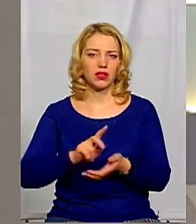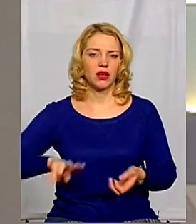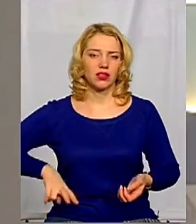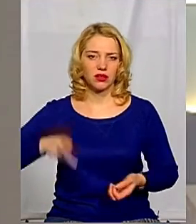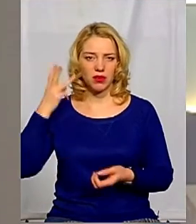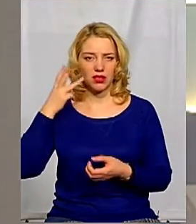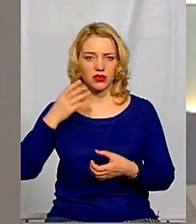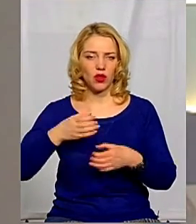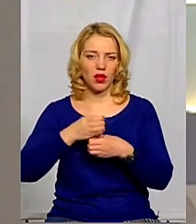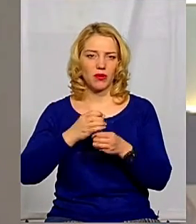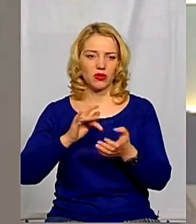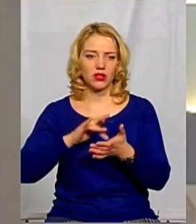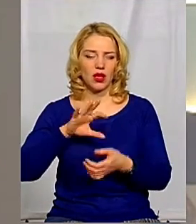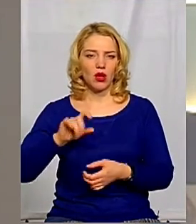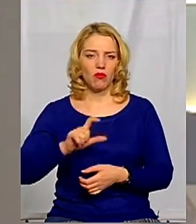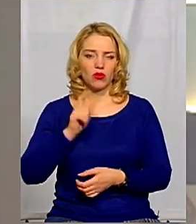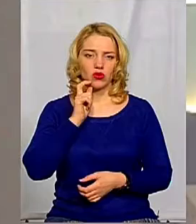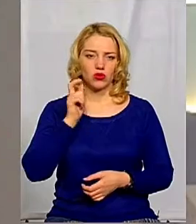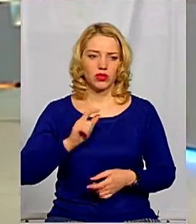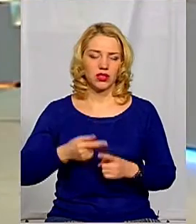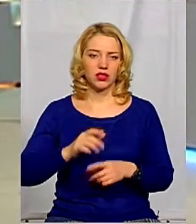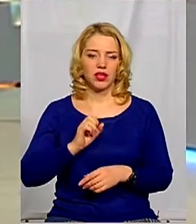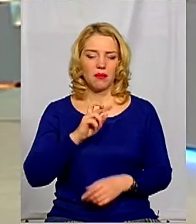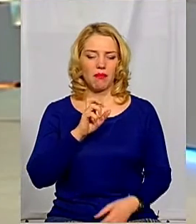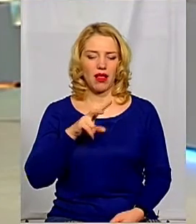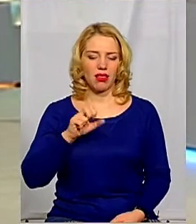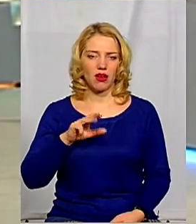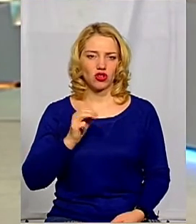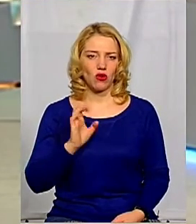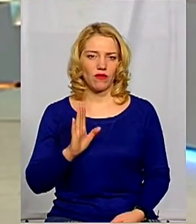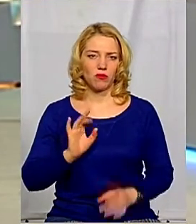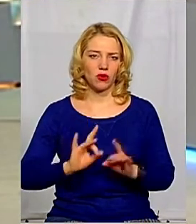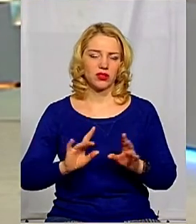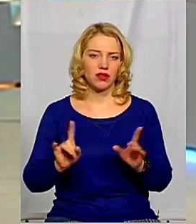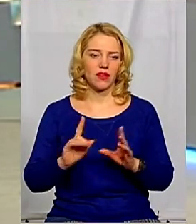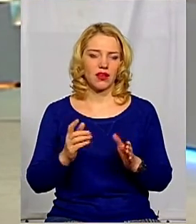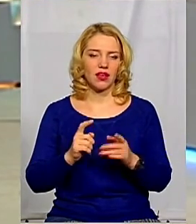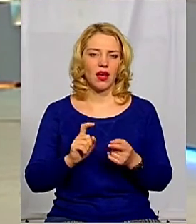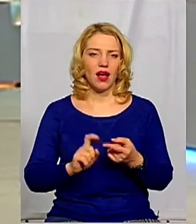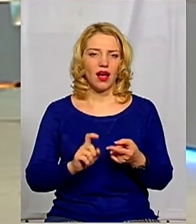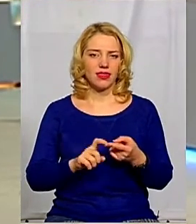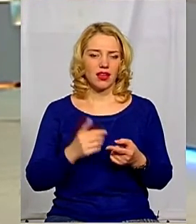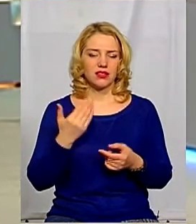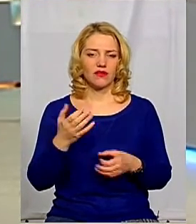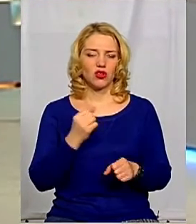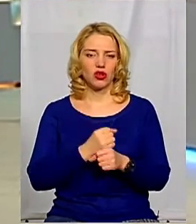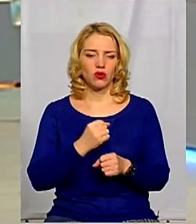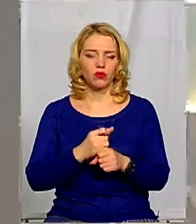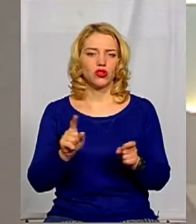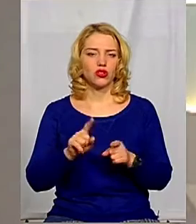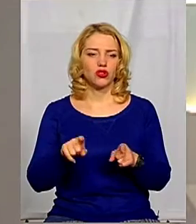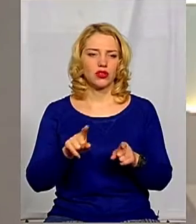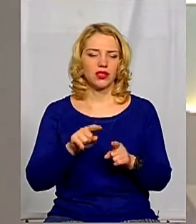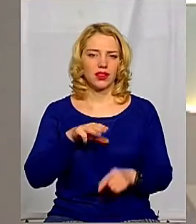Хмельницького обласного лабораторного центру МОЗ України. І от Олег Балашов пояснив, які аналізи вони роблять і що із